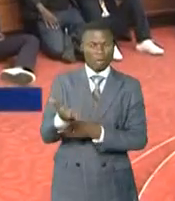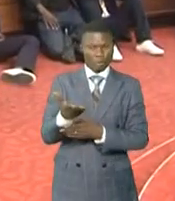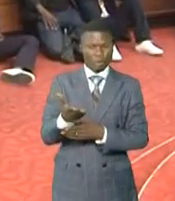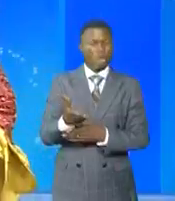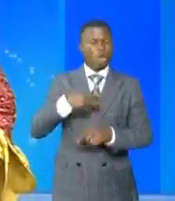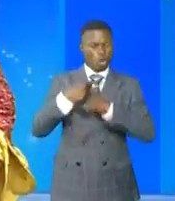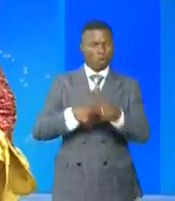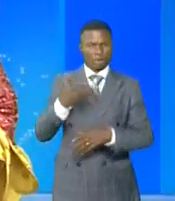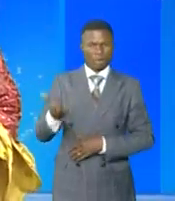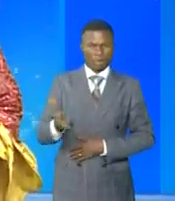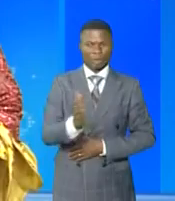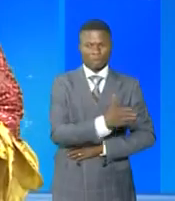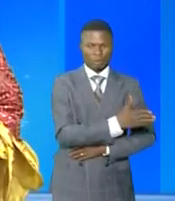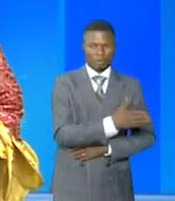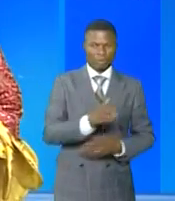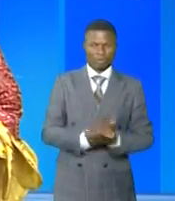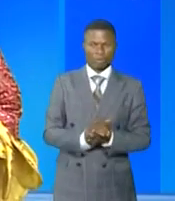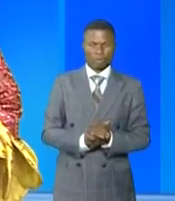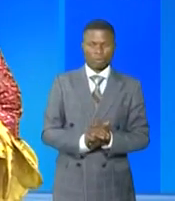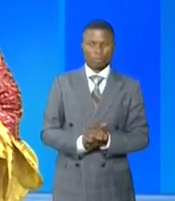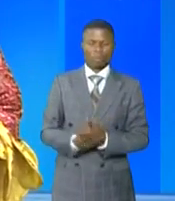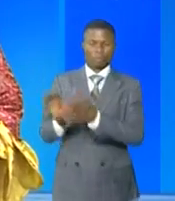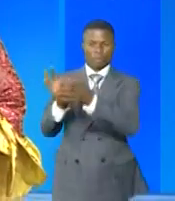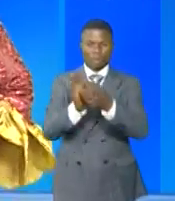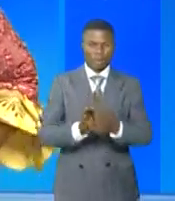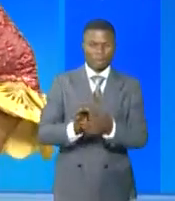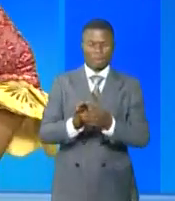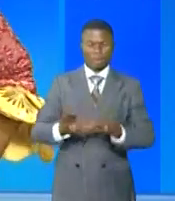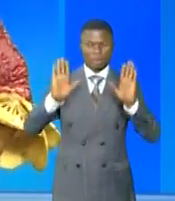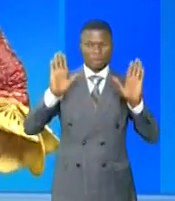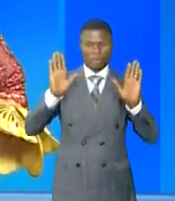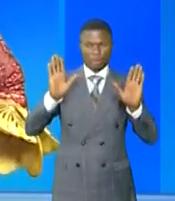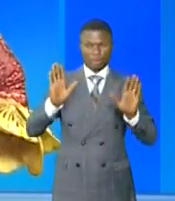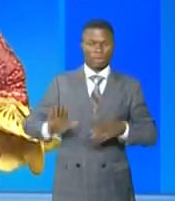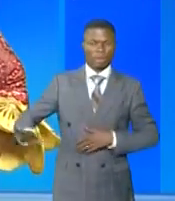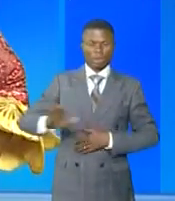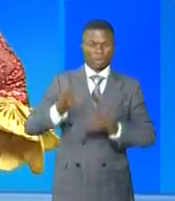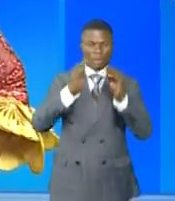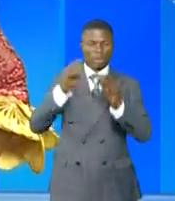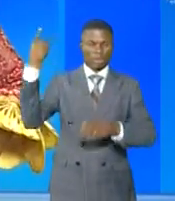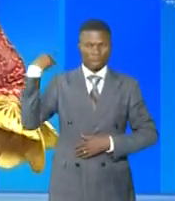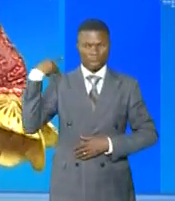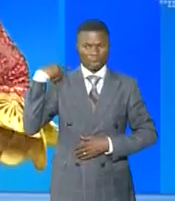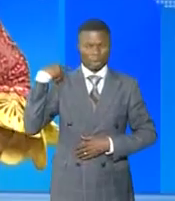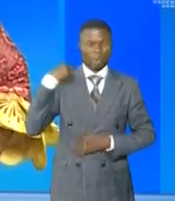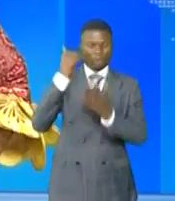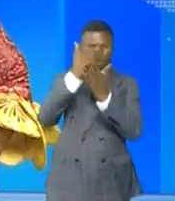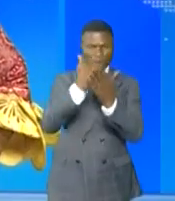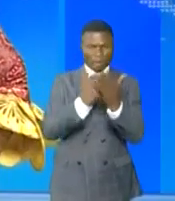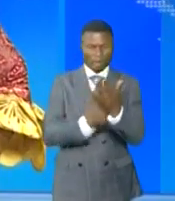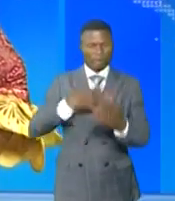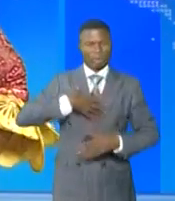ouverte. Le ticket de l'Union sacrée de la nation au bureau définitif de l'Assemblée nationale doit récolter une